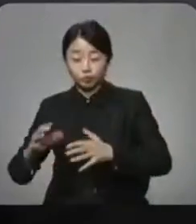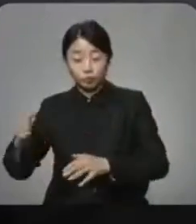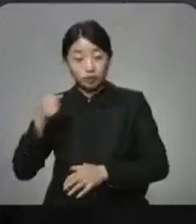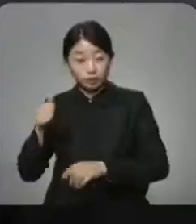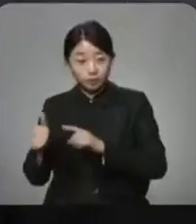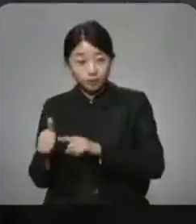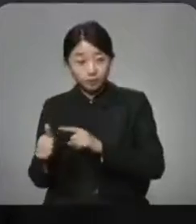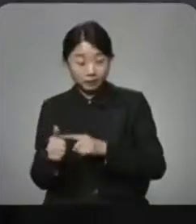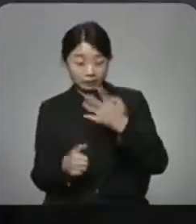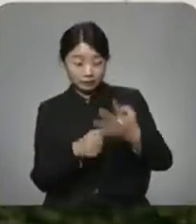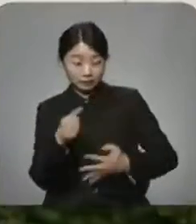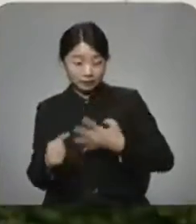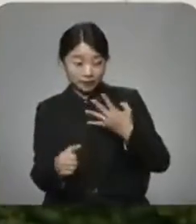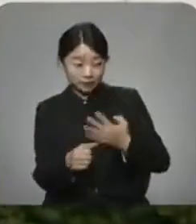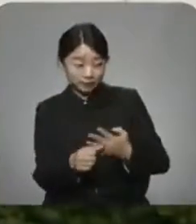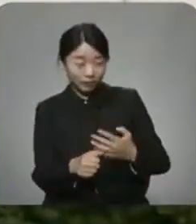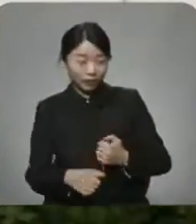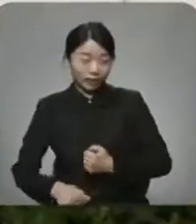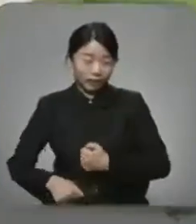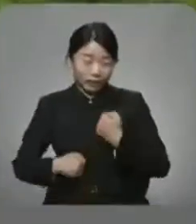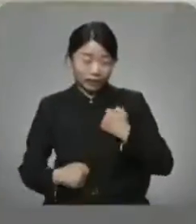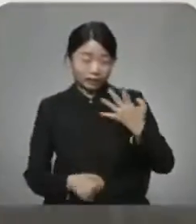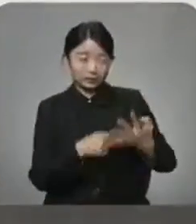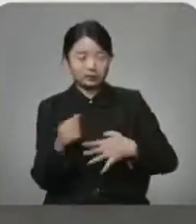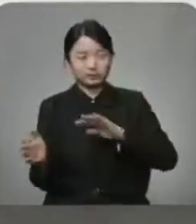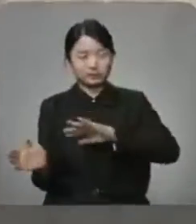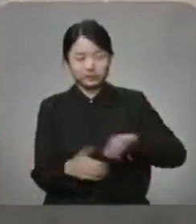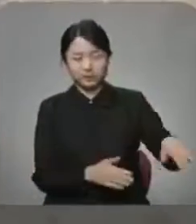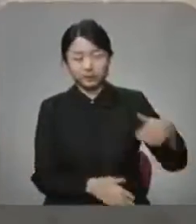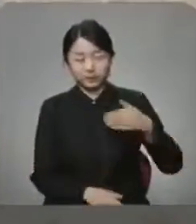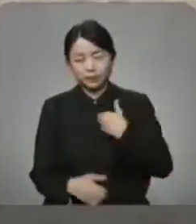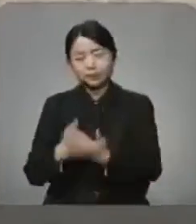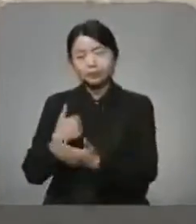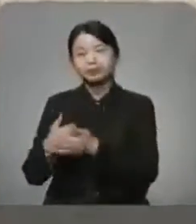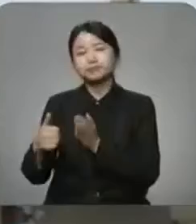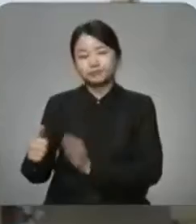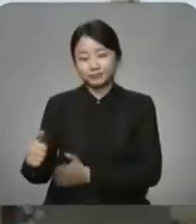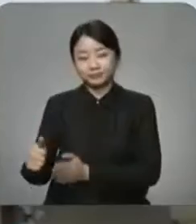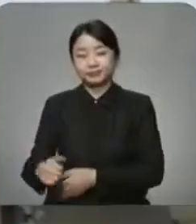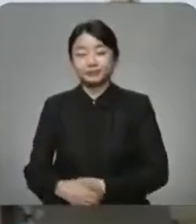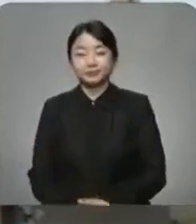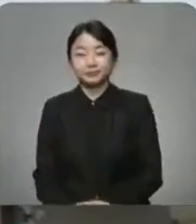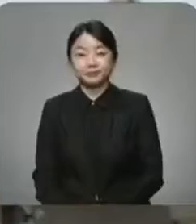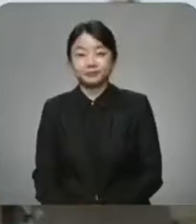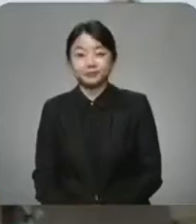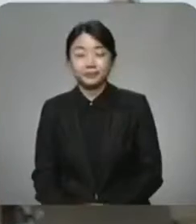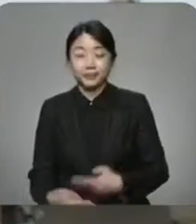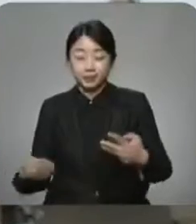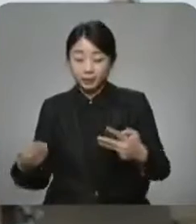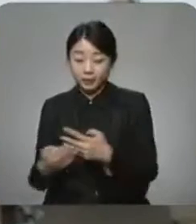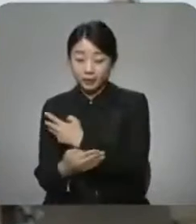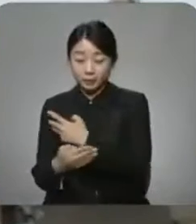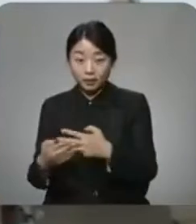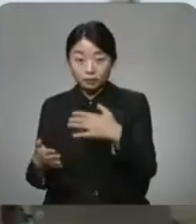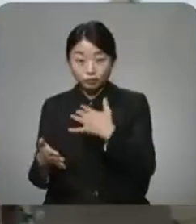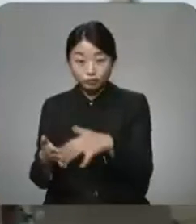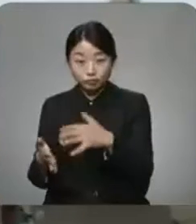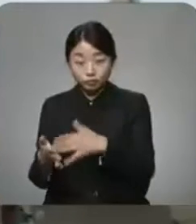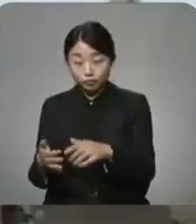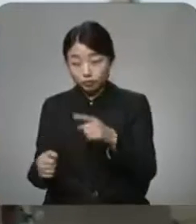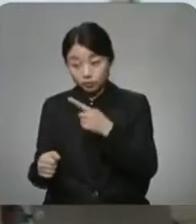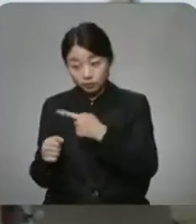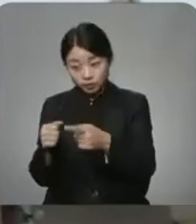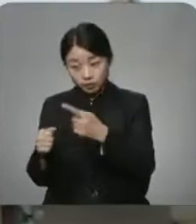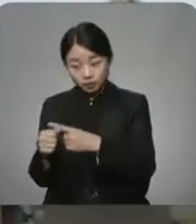운행을 쌓은 천안 4년을 확 바꿔야 한다 며 시민들의 지지를 호소 했으며 태백시 인구는 내일 모르면 4만명 때가